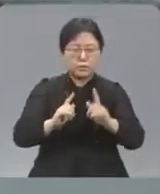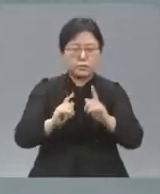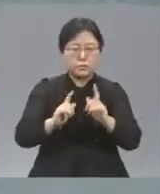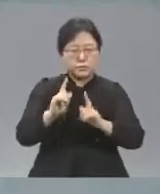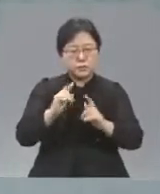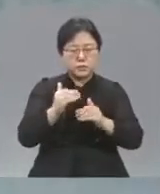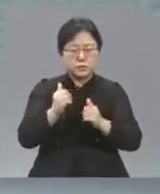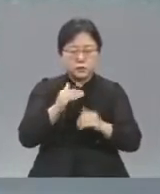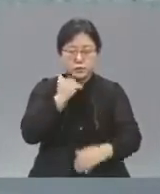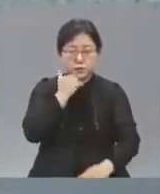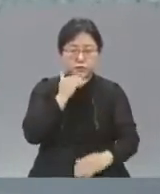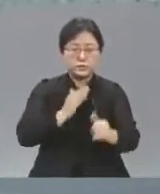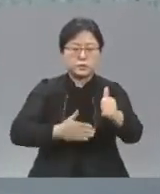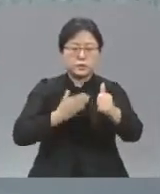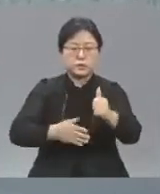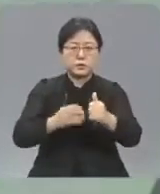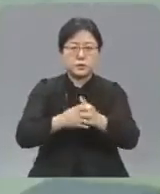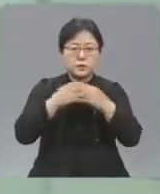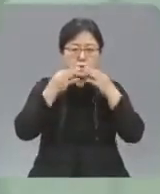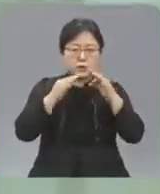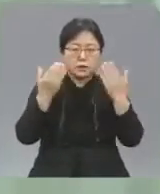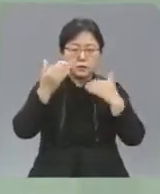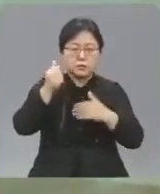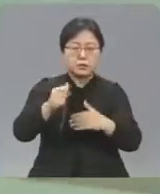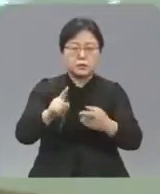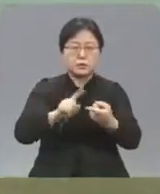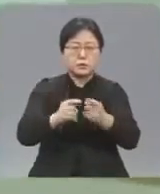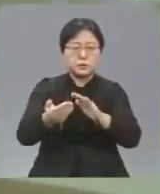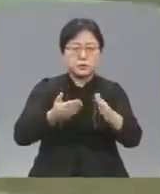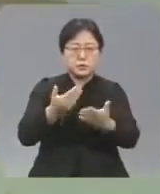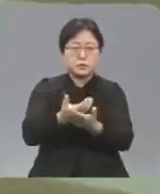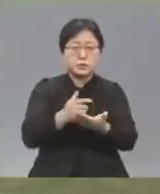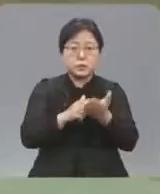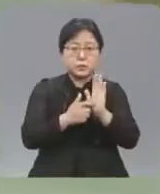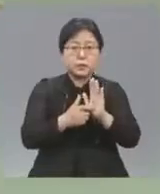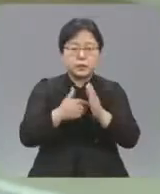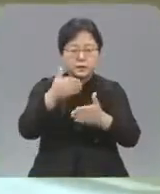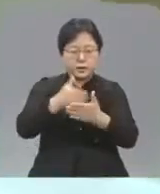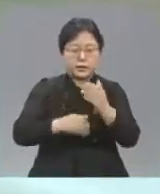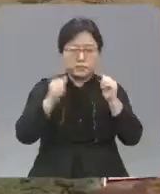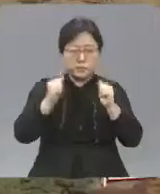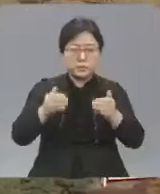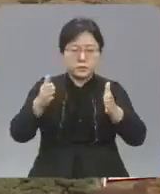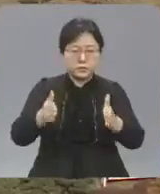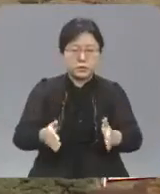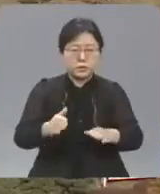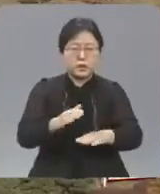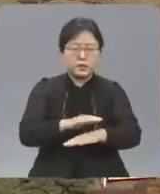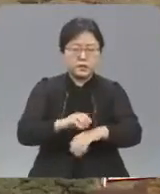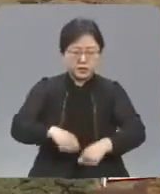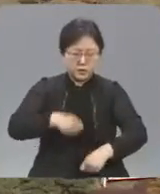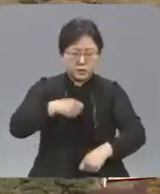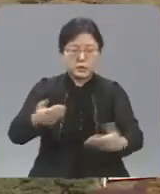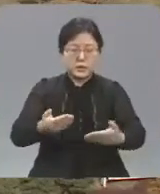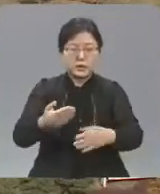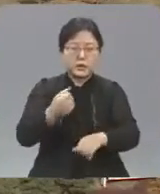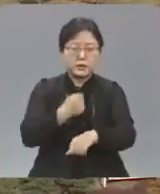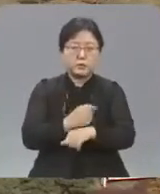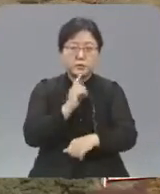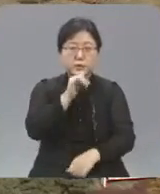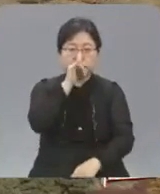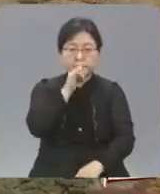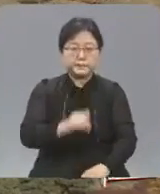것을 권고했습니다. 한편 김기선 총장은 이에 앞서 자료를 내고 남은 임기 동안 성실하게 직무를 수행하겠다고